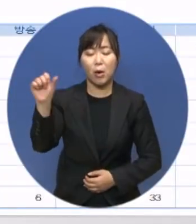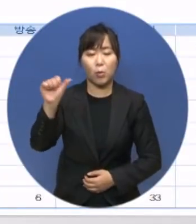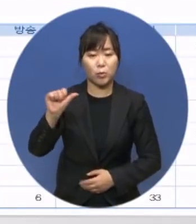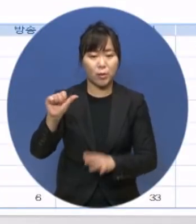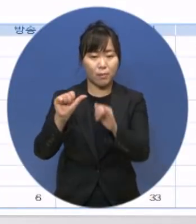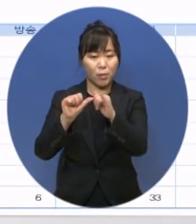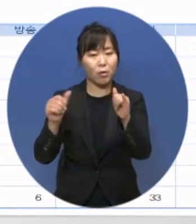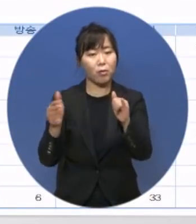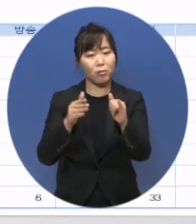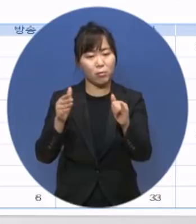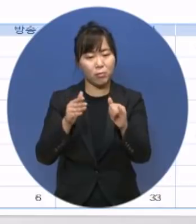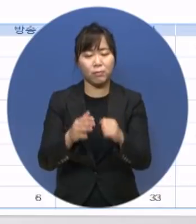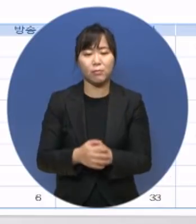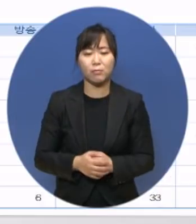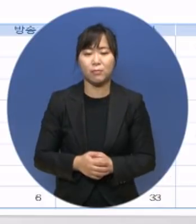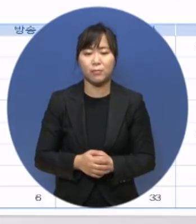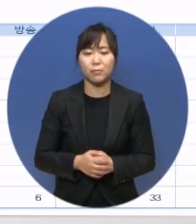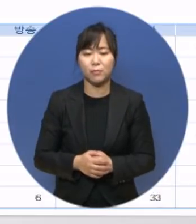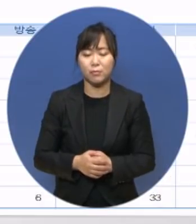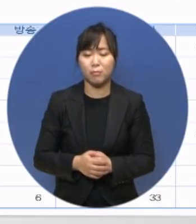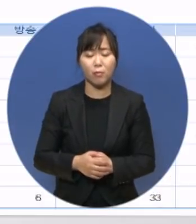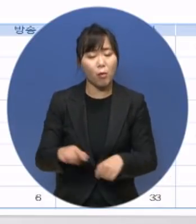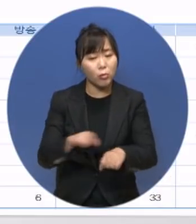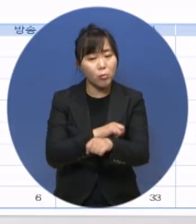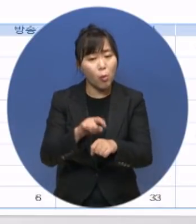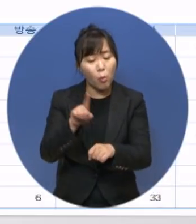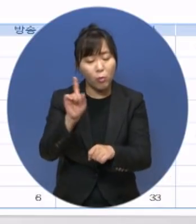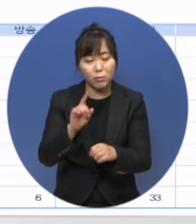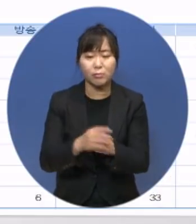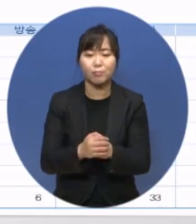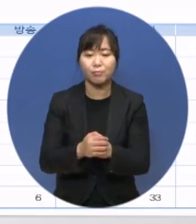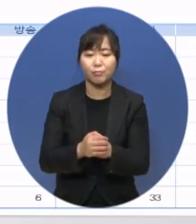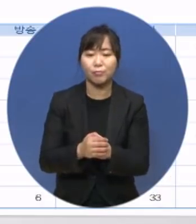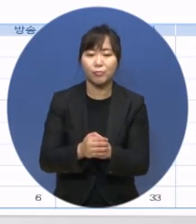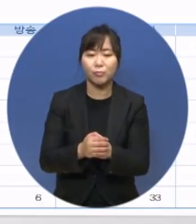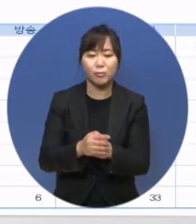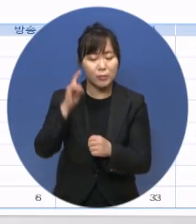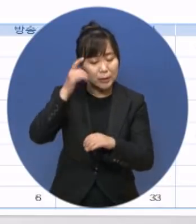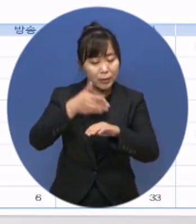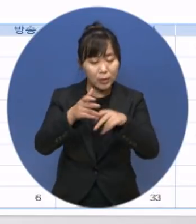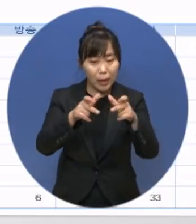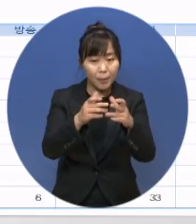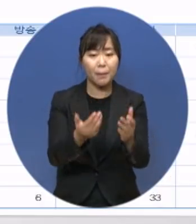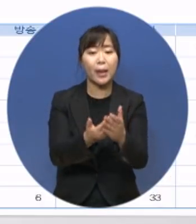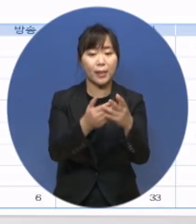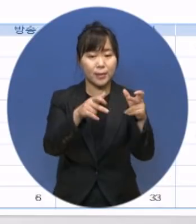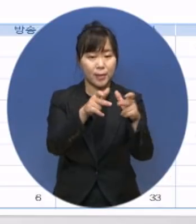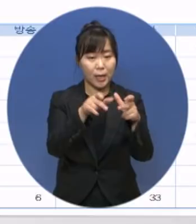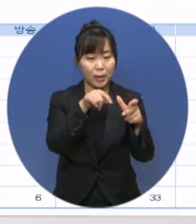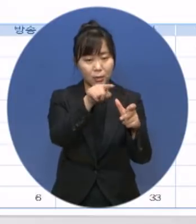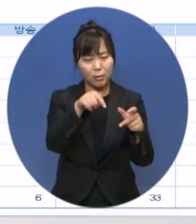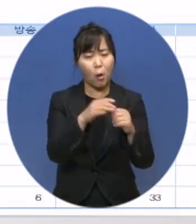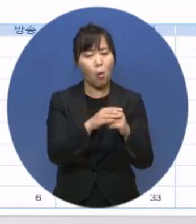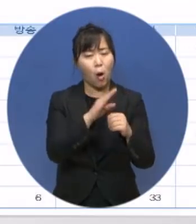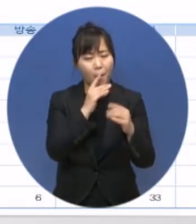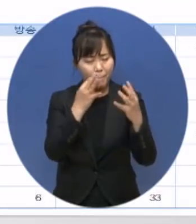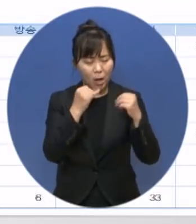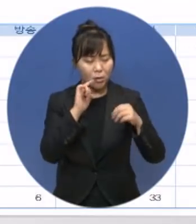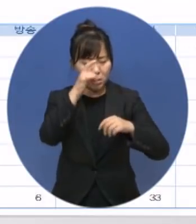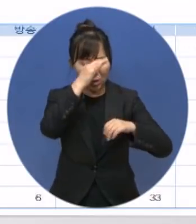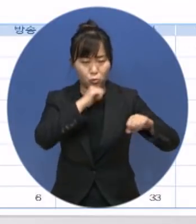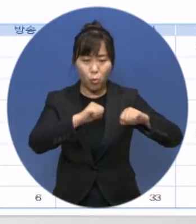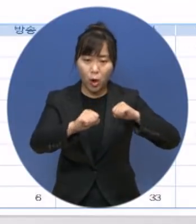가량으로 추정이 되었습니다. 여기서 특이사항을 보면 지적장애, 발달장애인들이 굉장히 많은